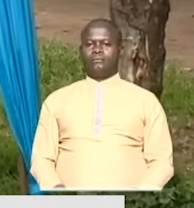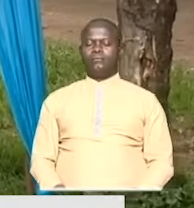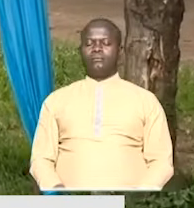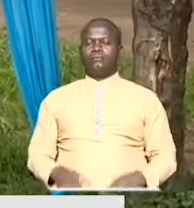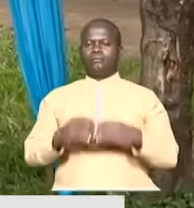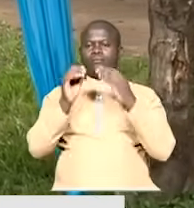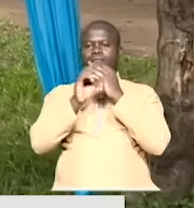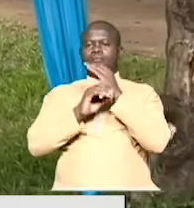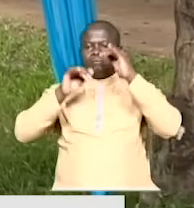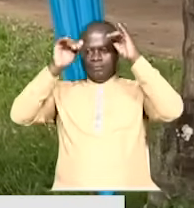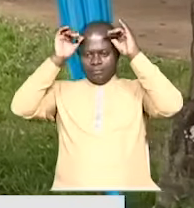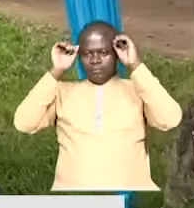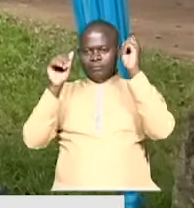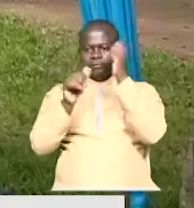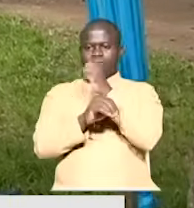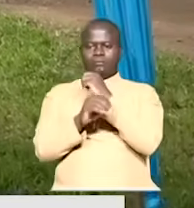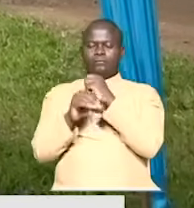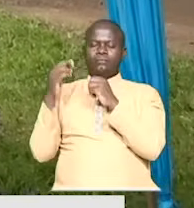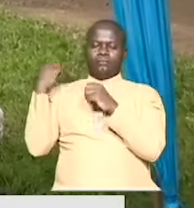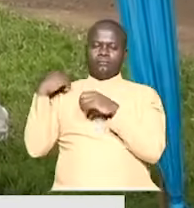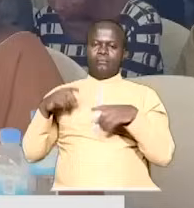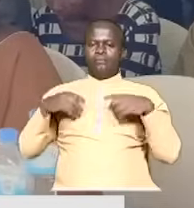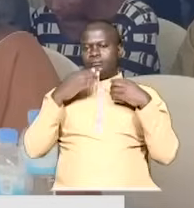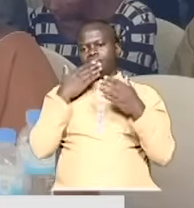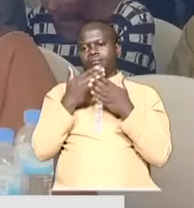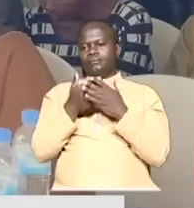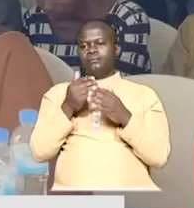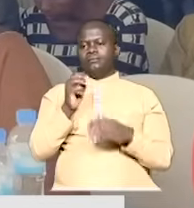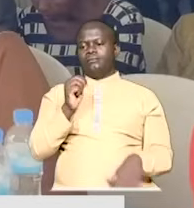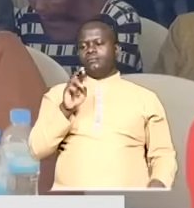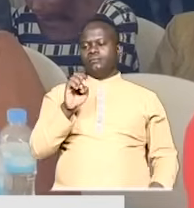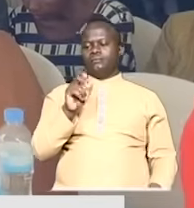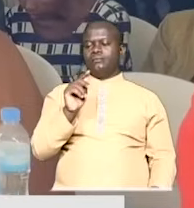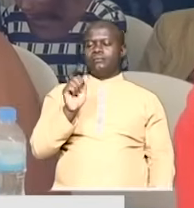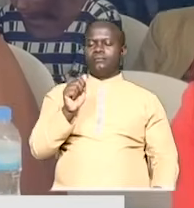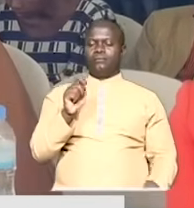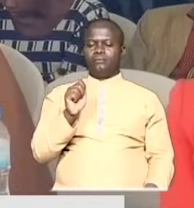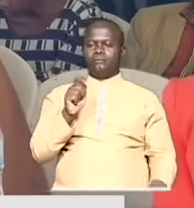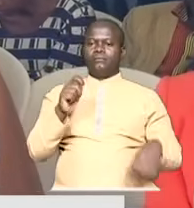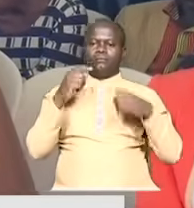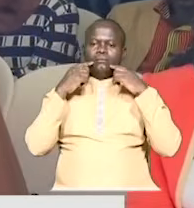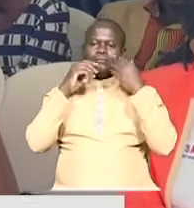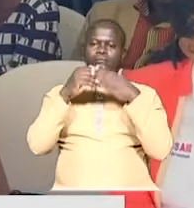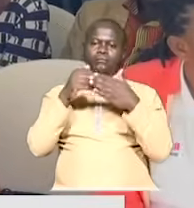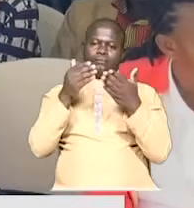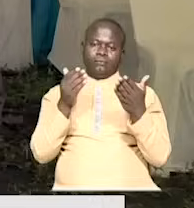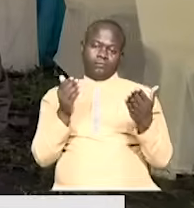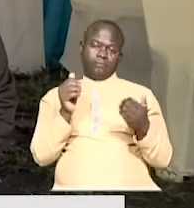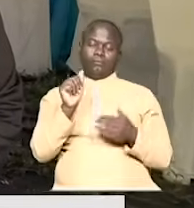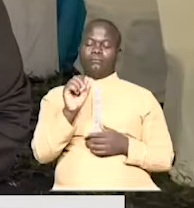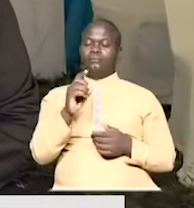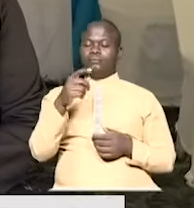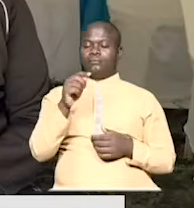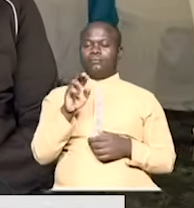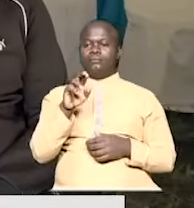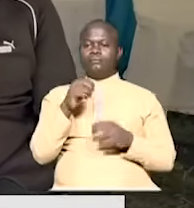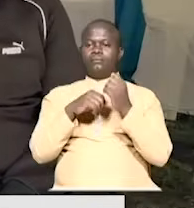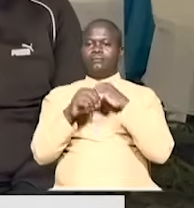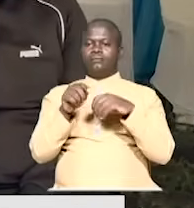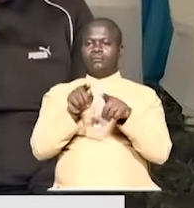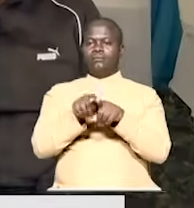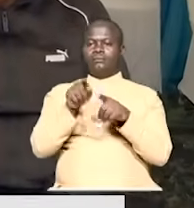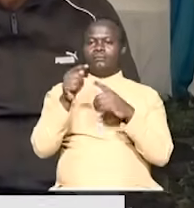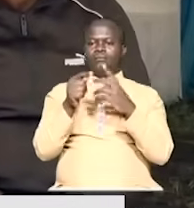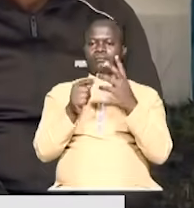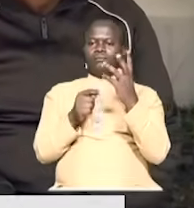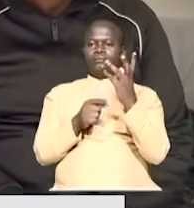Umuyobozi w'akarere ka Nyagatare wungirije ushinzwe imibereho y'abaturage Murekate Juliet bavuga ko usibye itorero ADEPR ibikorwa nk'ibi byo gutanga inyigisho zisa